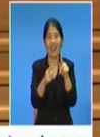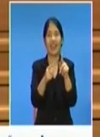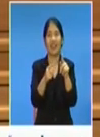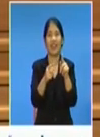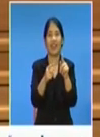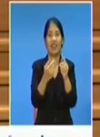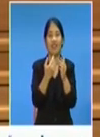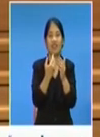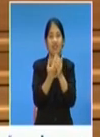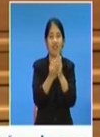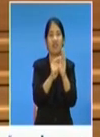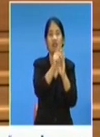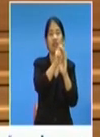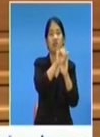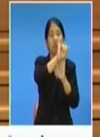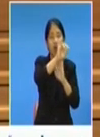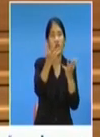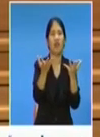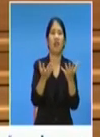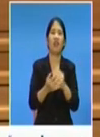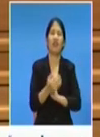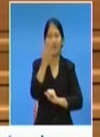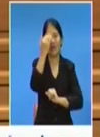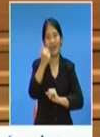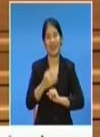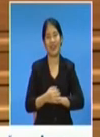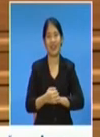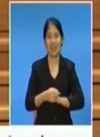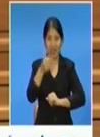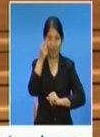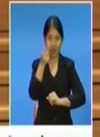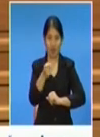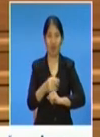ษ์ให้ดังกรวบให้ตายทันทีให้ตับแตก